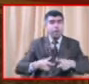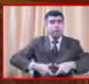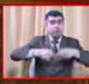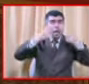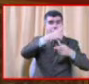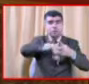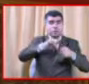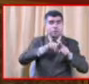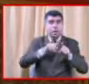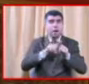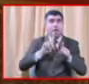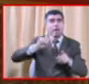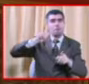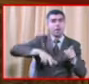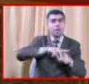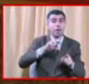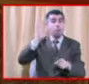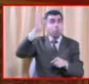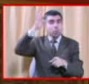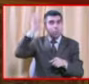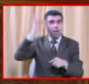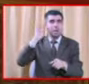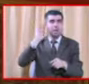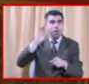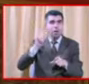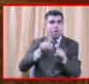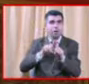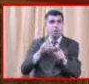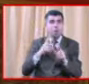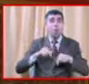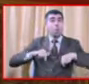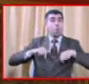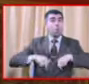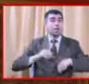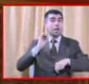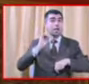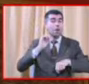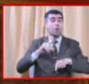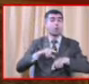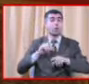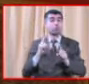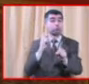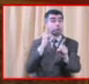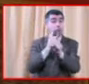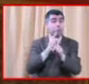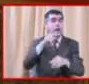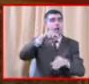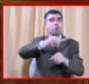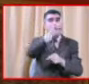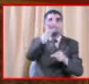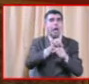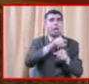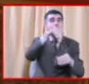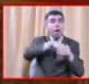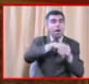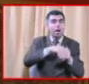كيقرر، المندوب ديال السكنه ما كيقررش التجزئات، الامر يعود اما لوكاله حضريه او للجماعات المحليه اللي هي اللي